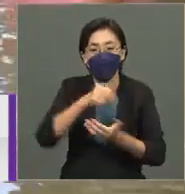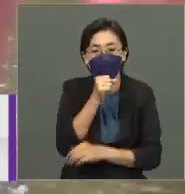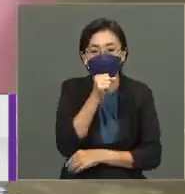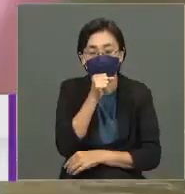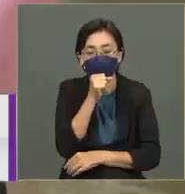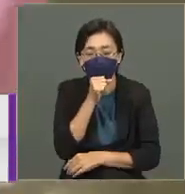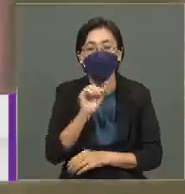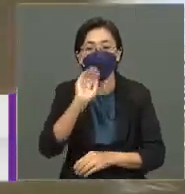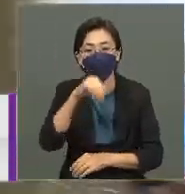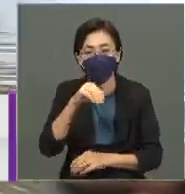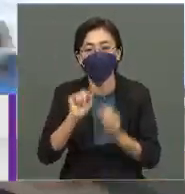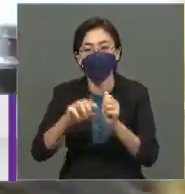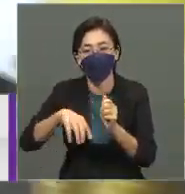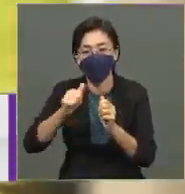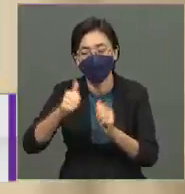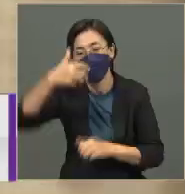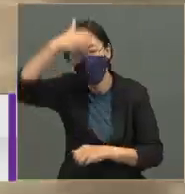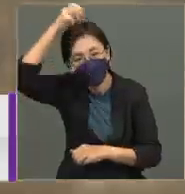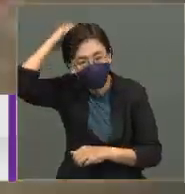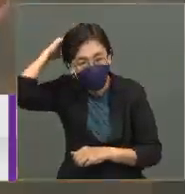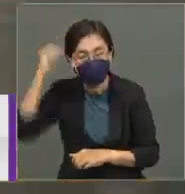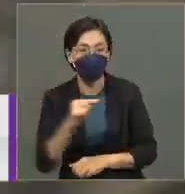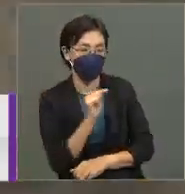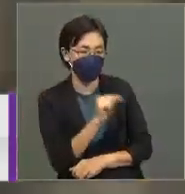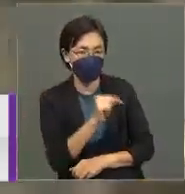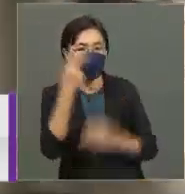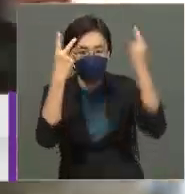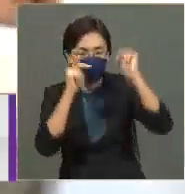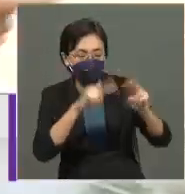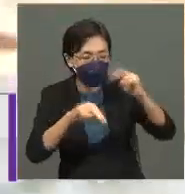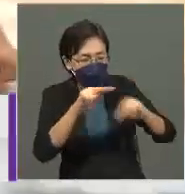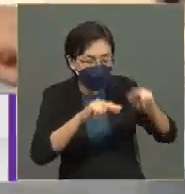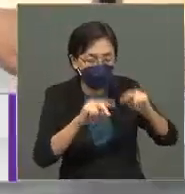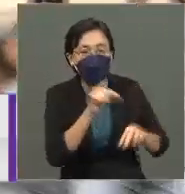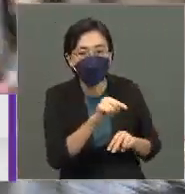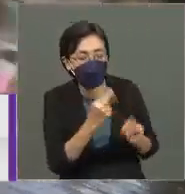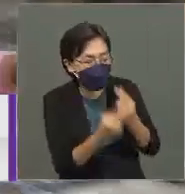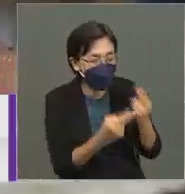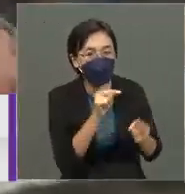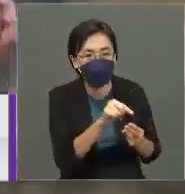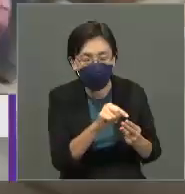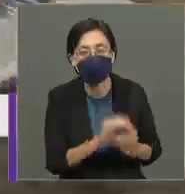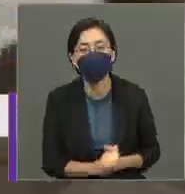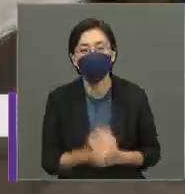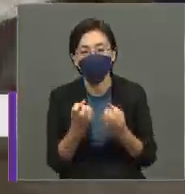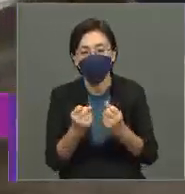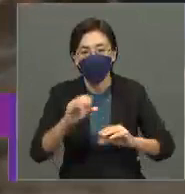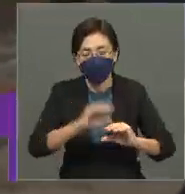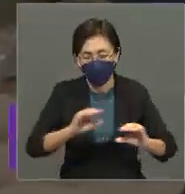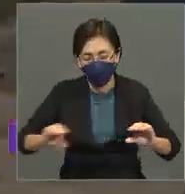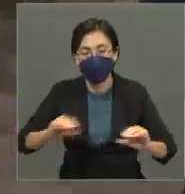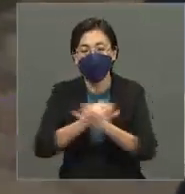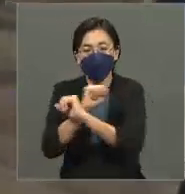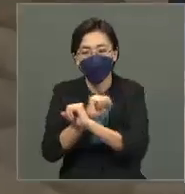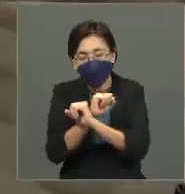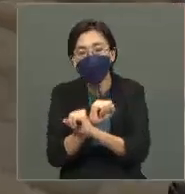บุรีจุดด้านหลังนะครับจะเป็นจุดที่นายกรัฐมนตรีจะเดินทางมาตรวจราชการที่นี่นะครับตรงนี้ จะมีแนวกระสอบทรายกั้นจากแม่น้ำเจ้าพระย